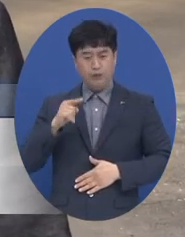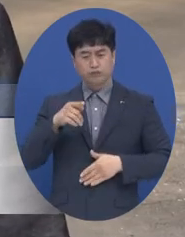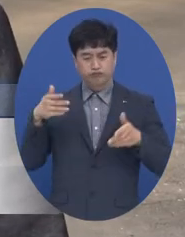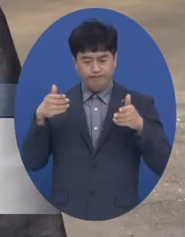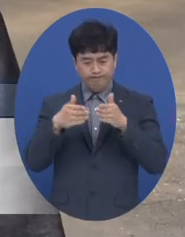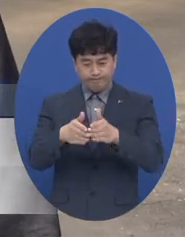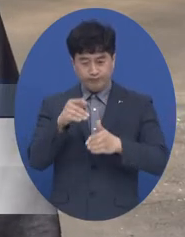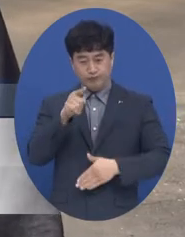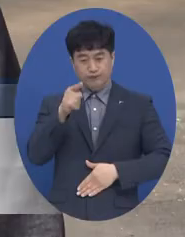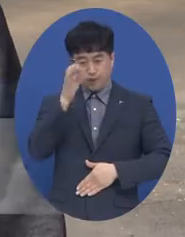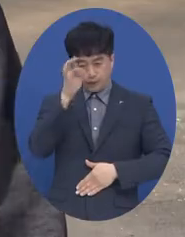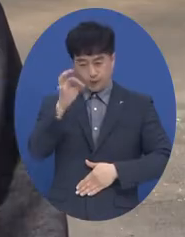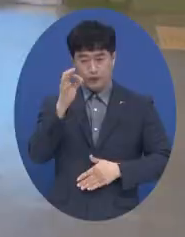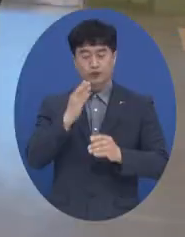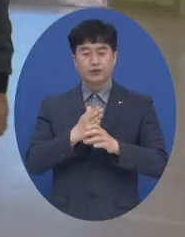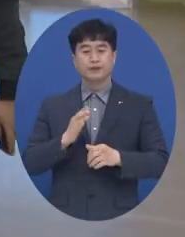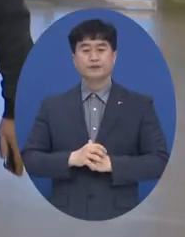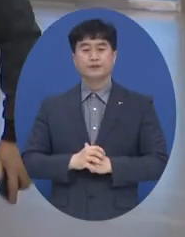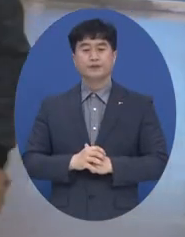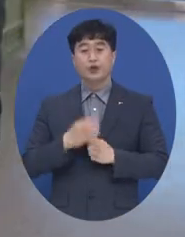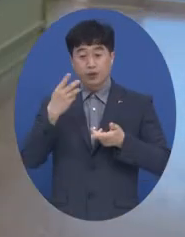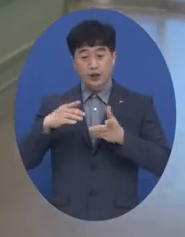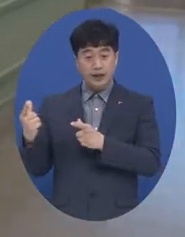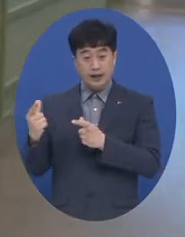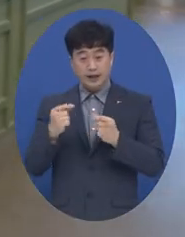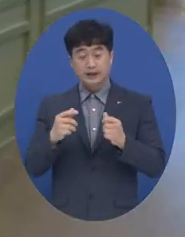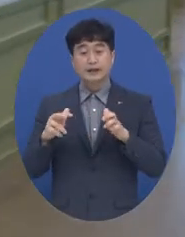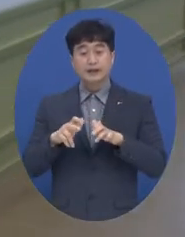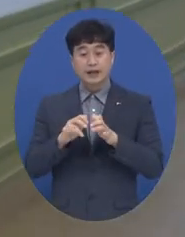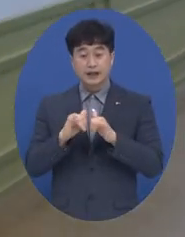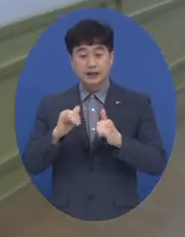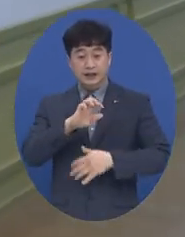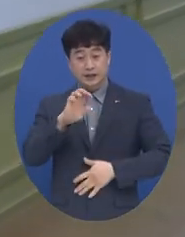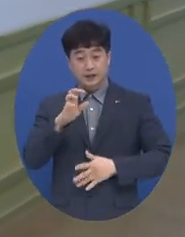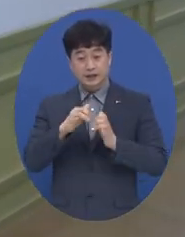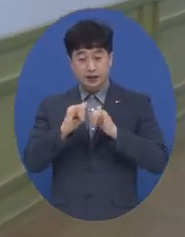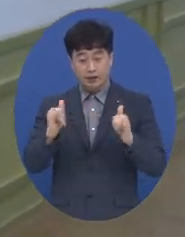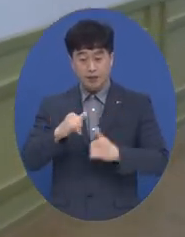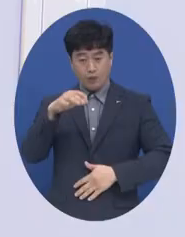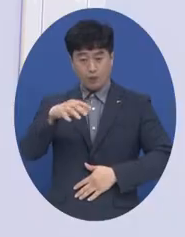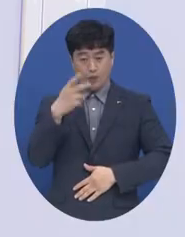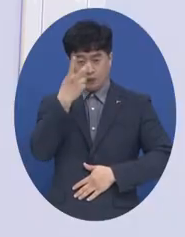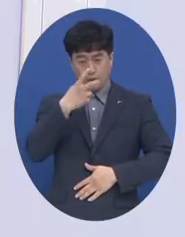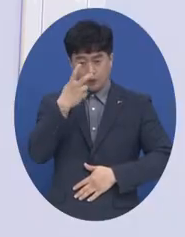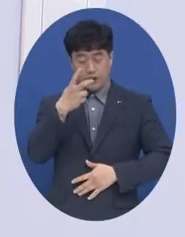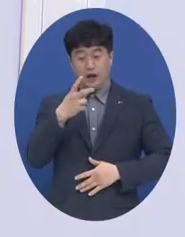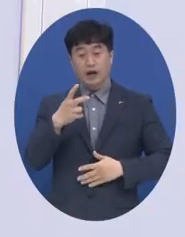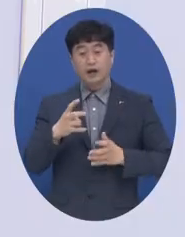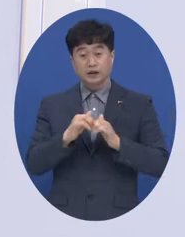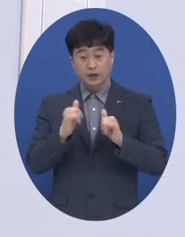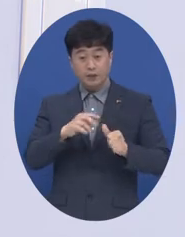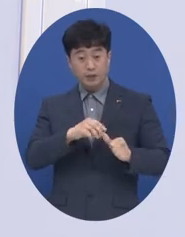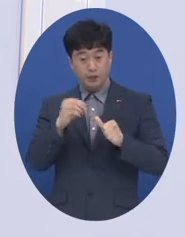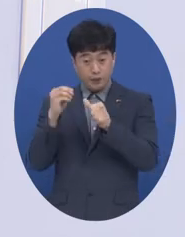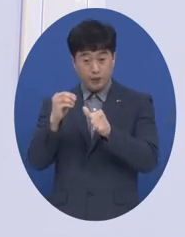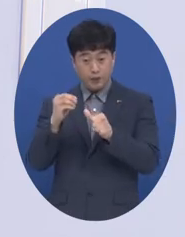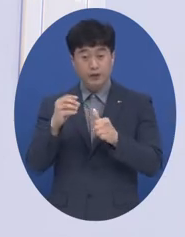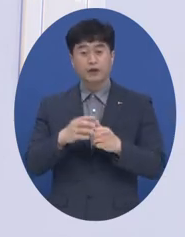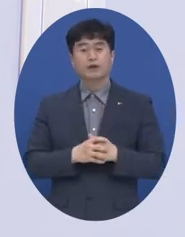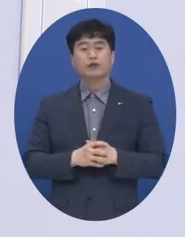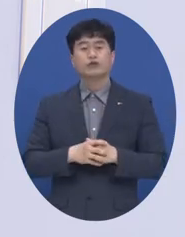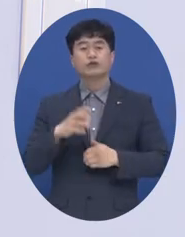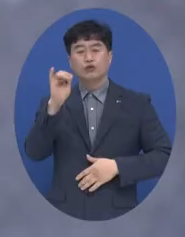그것 집중적으로 그걸 보고 있습니다 경기도가 이처럼 장애인 40명을 현장조사 요원으로 채용해 전국 최초로